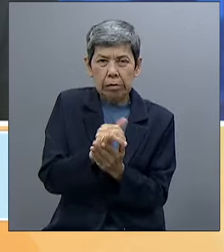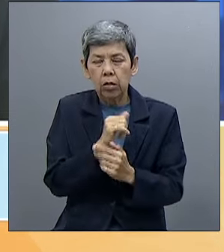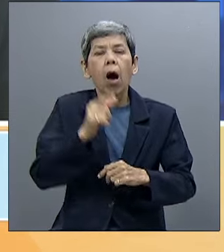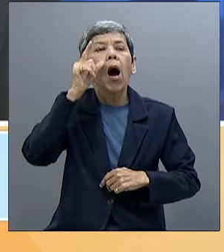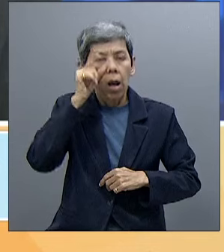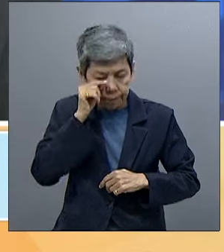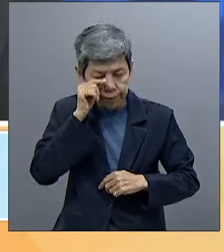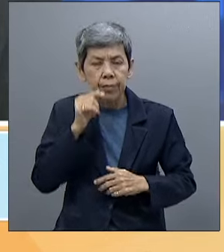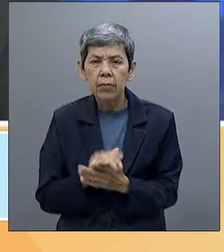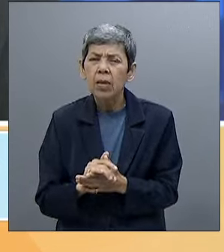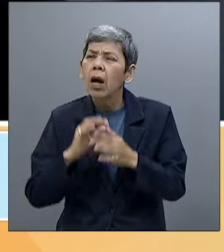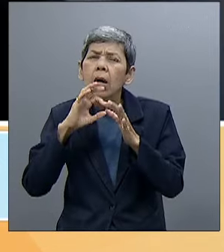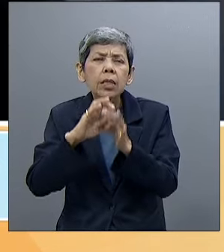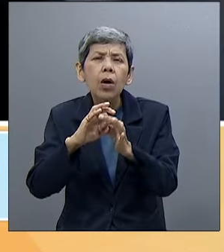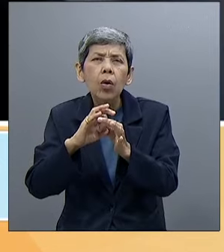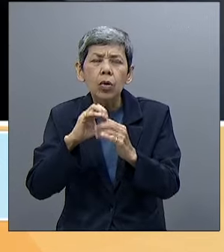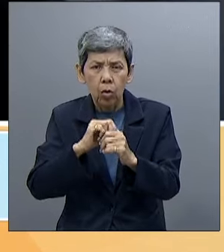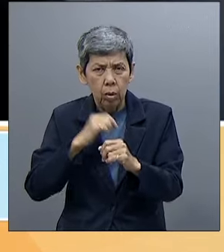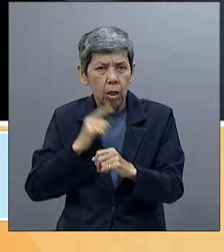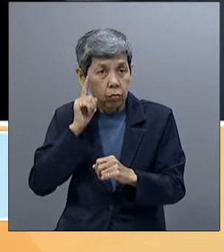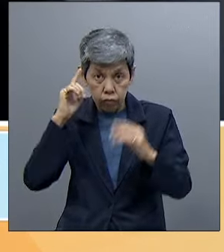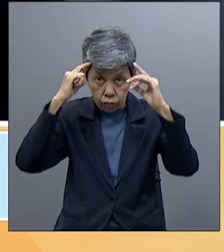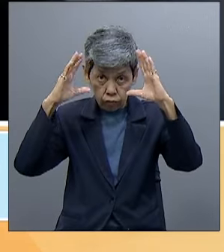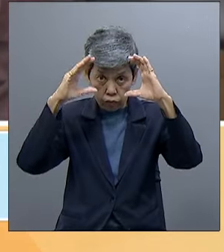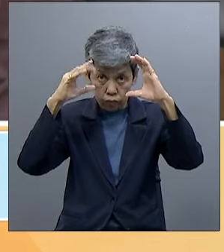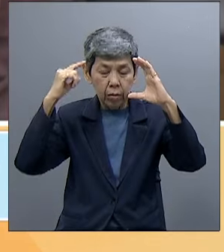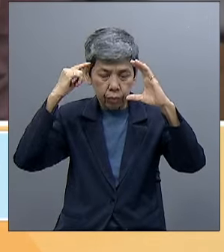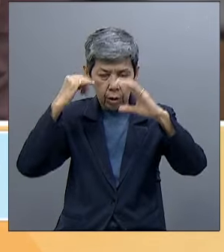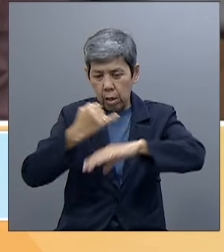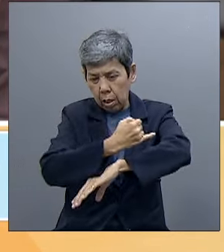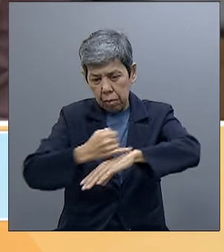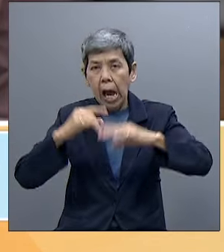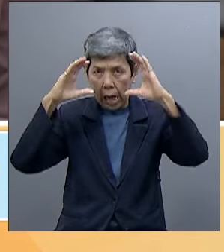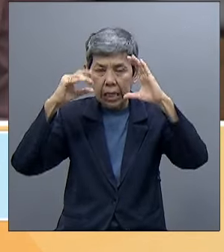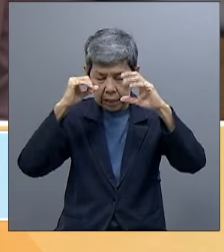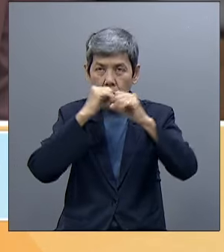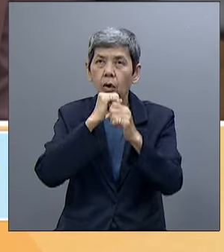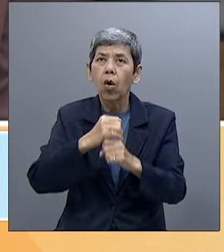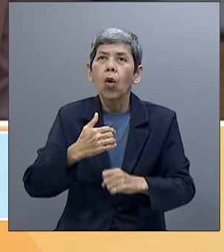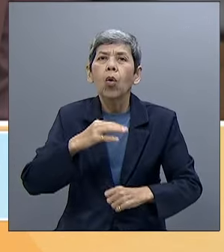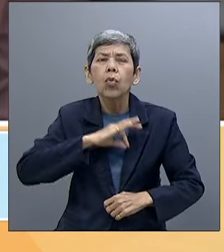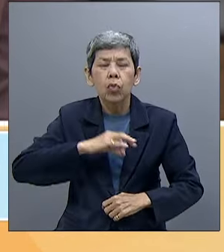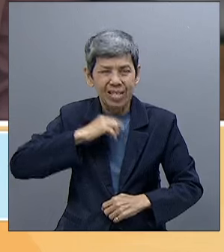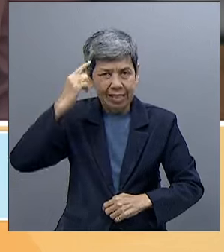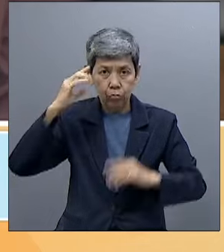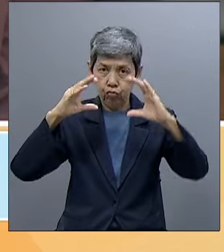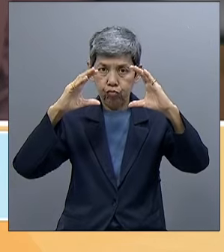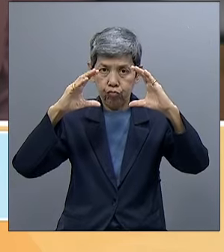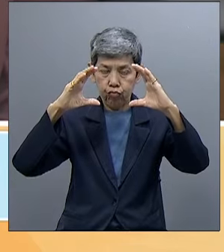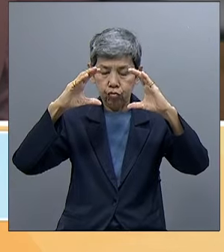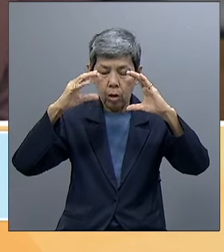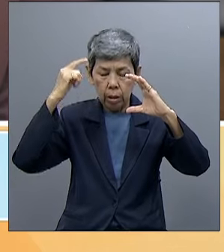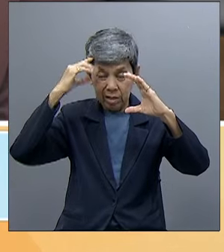หลับนะคะที่จะเกี่ยวกับโรคระบบประสาทสมองและกล้ามเนื้อมากกว่าค่ะอืๆก็คือเกิดจากสารประสาทใน